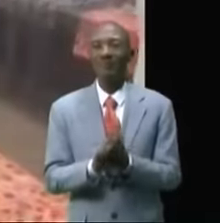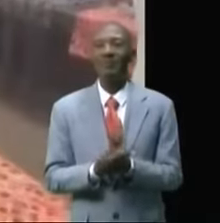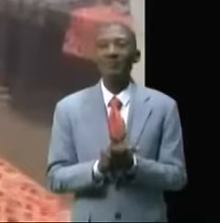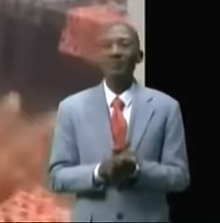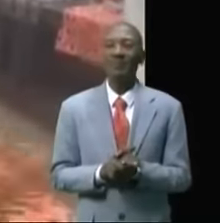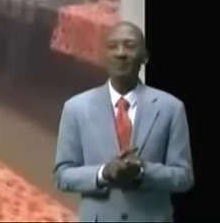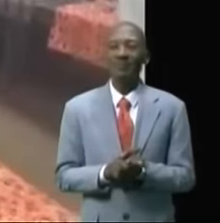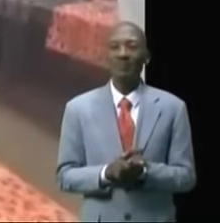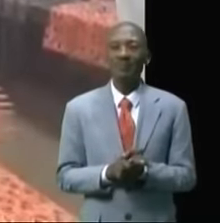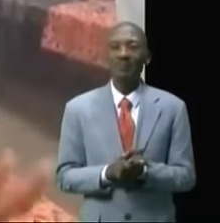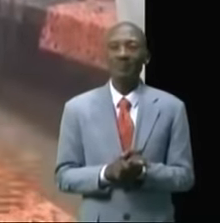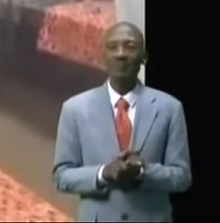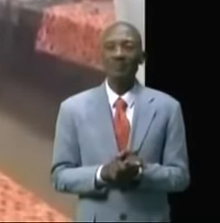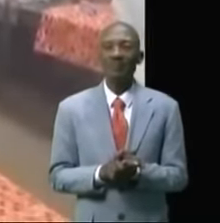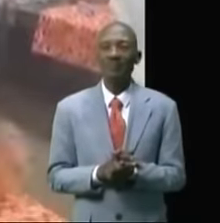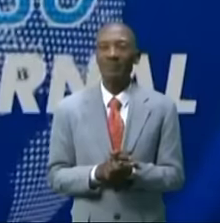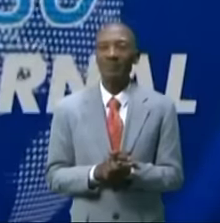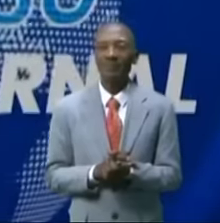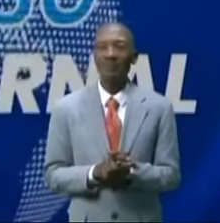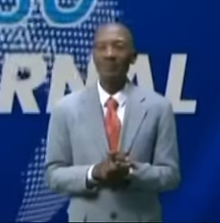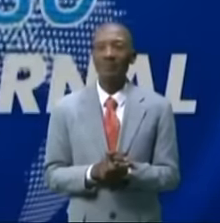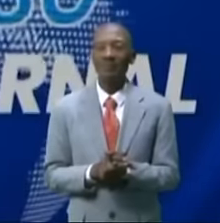positive.